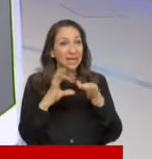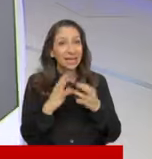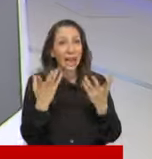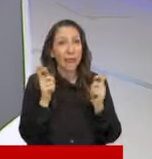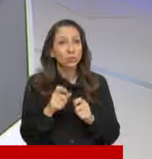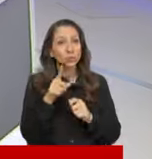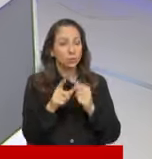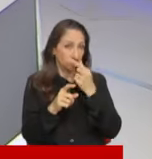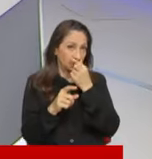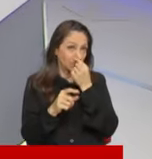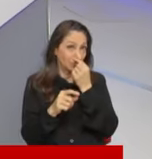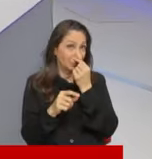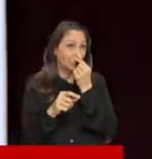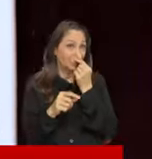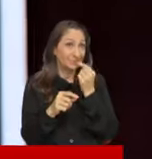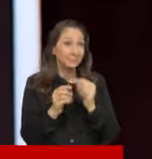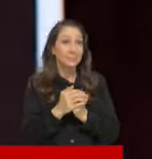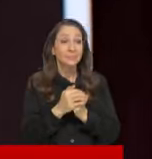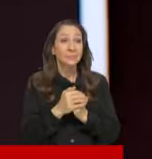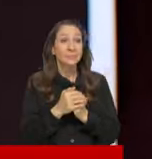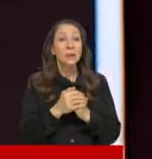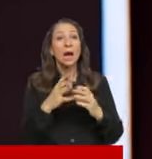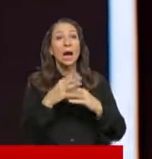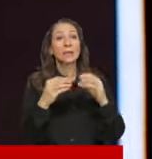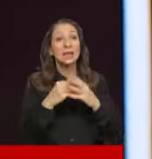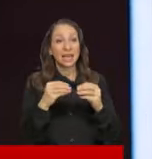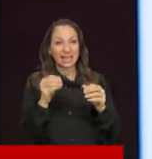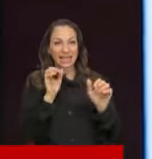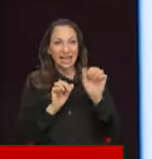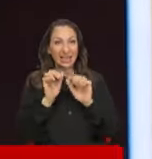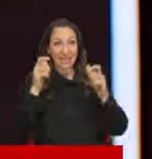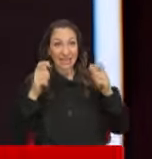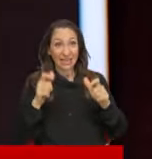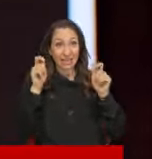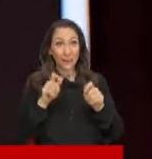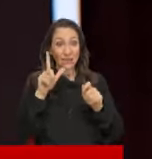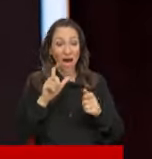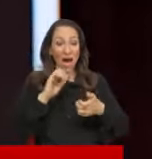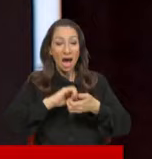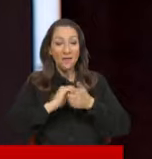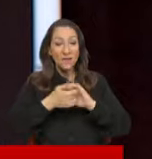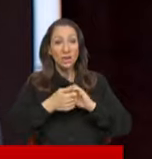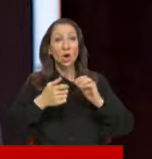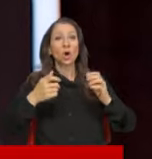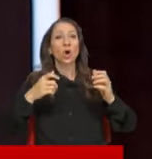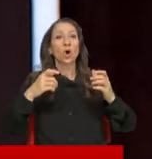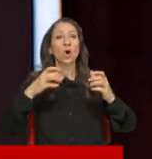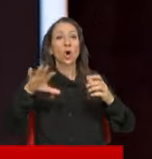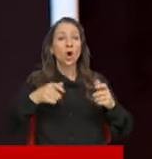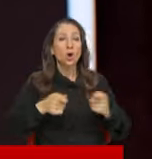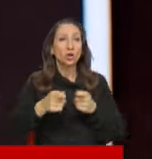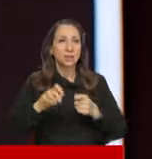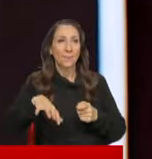neler yapıyorsunuz yani Adana'yı dirençli Kent yapmak için afet Koordinasyon Merkezi kuruyoruz